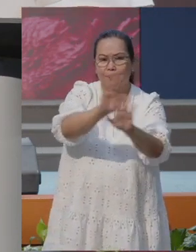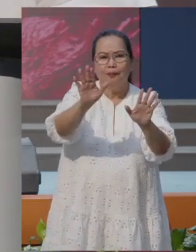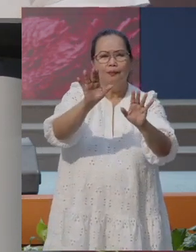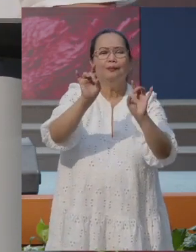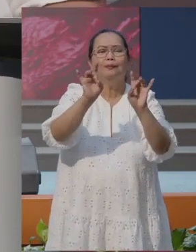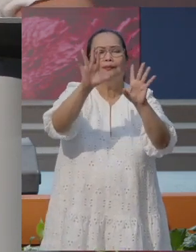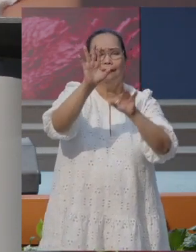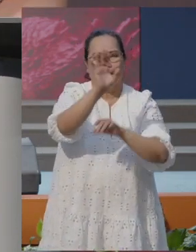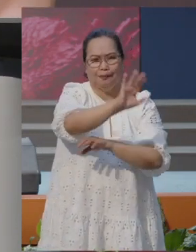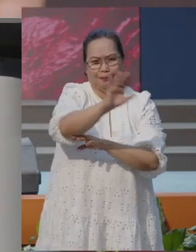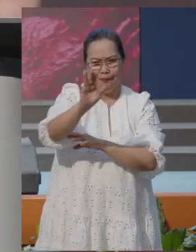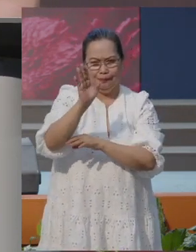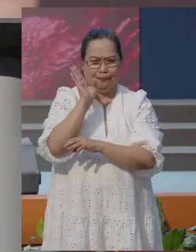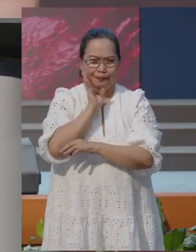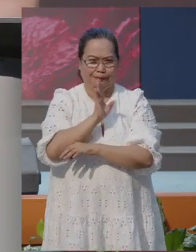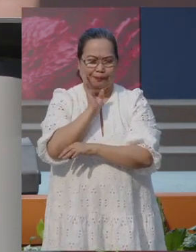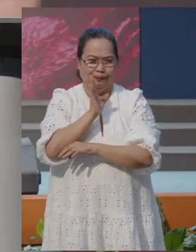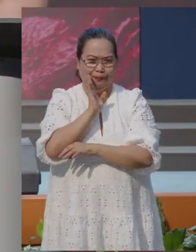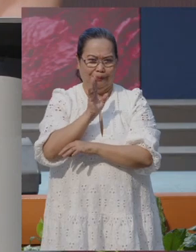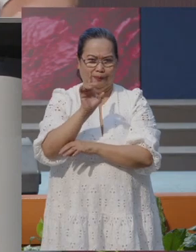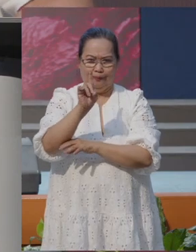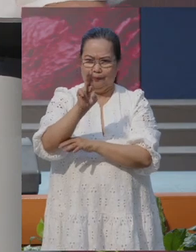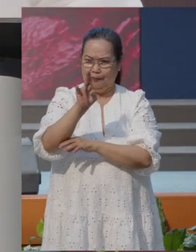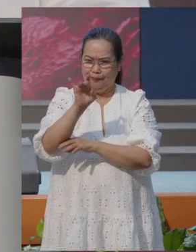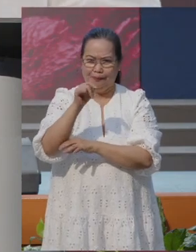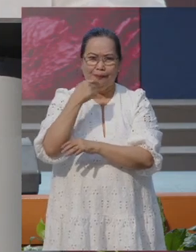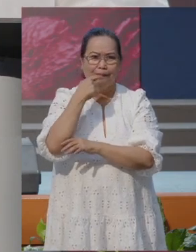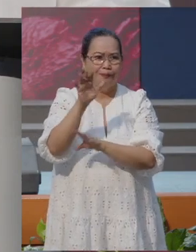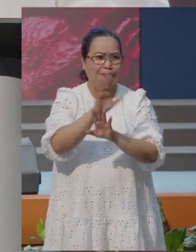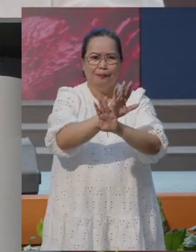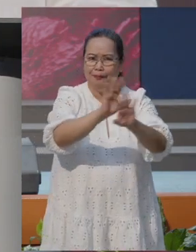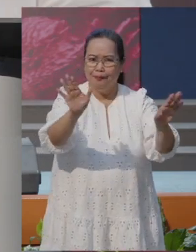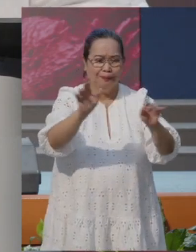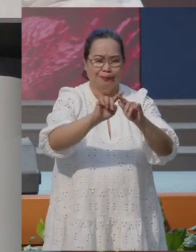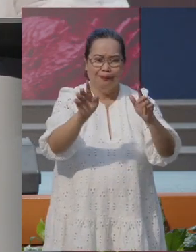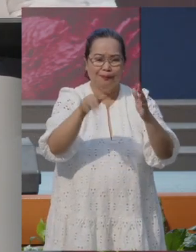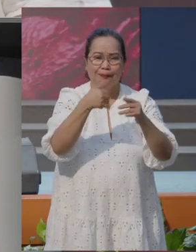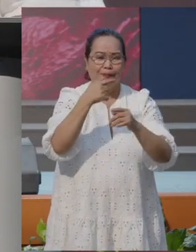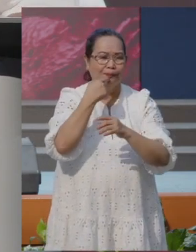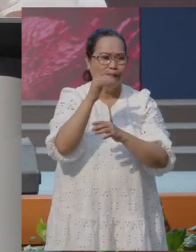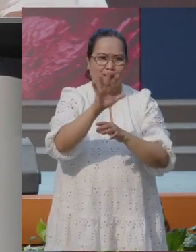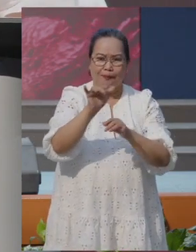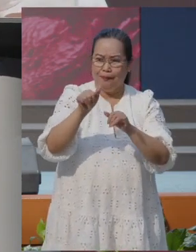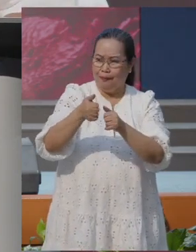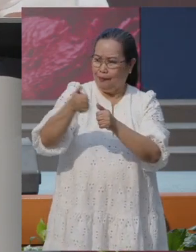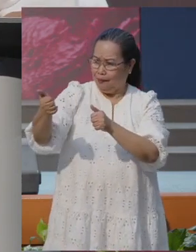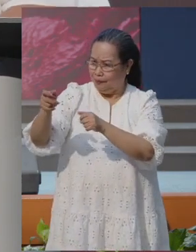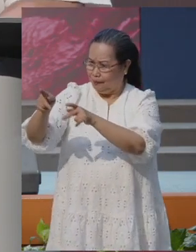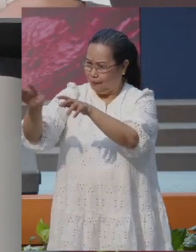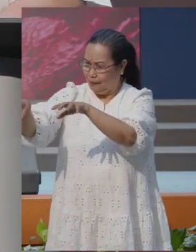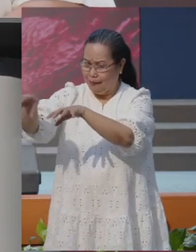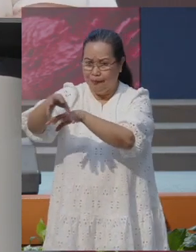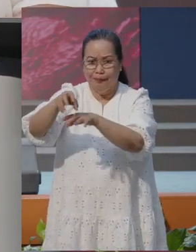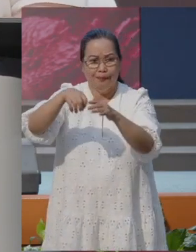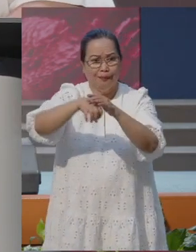brother. Deuteronomy 23:3, no Ammonite or Moabite may enter the assembly of the